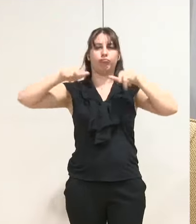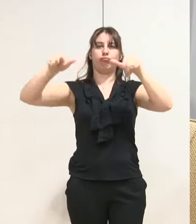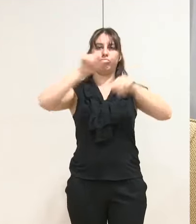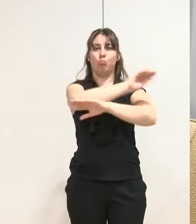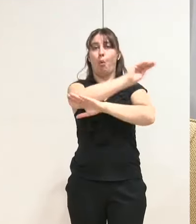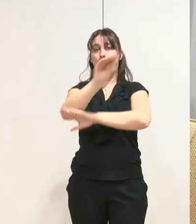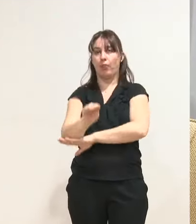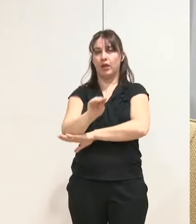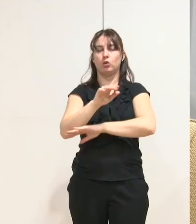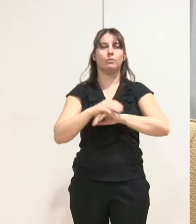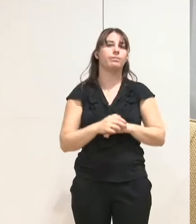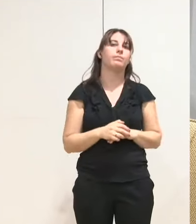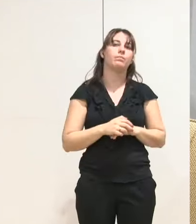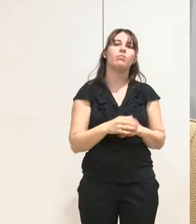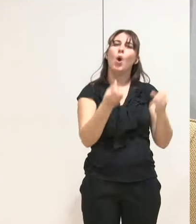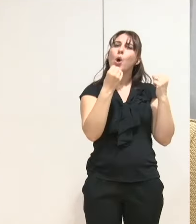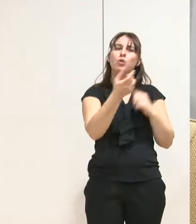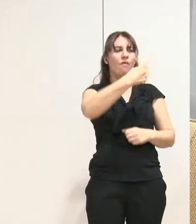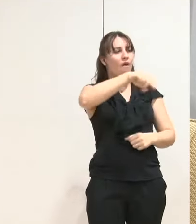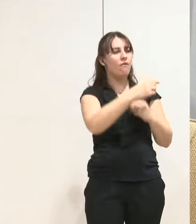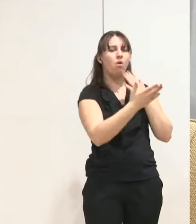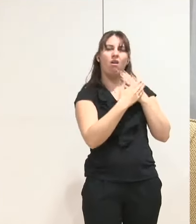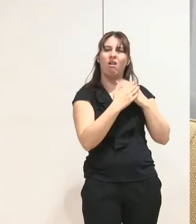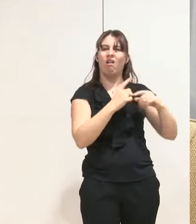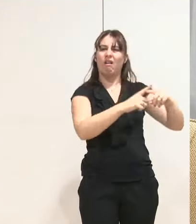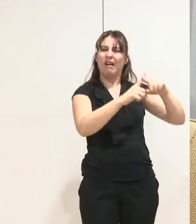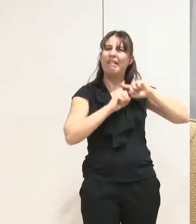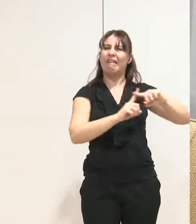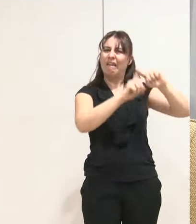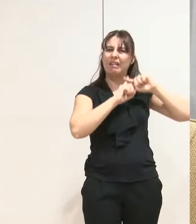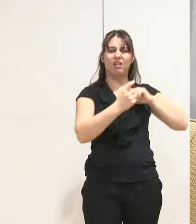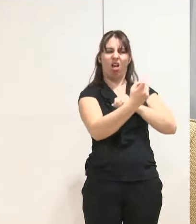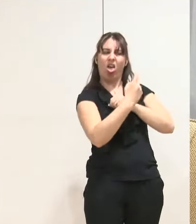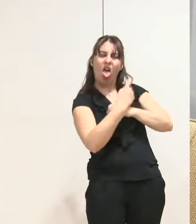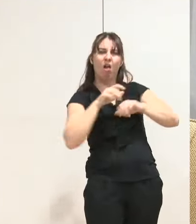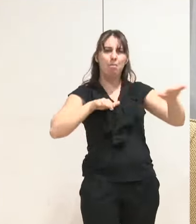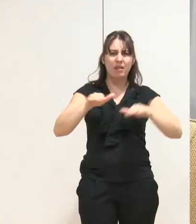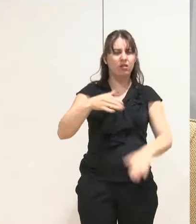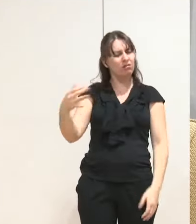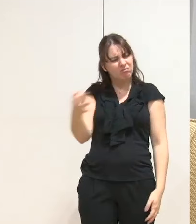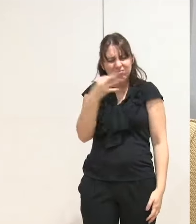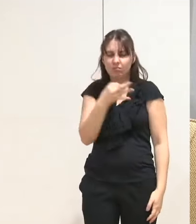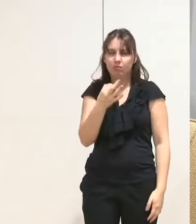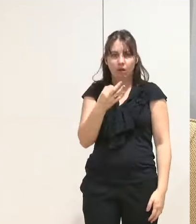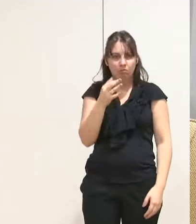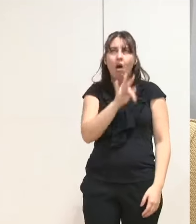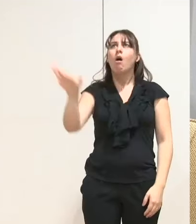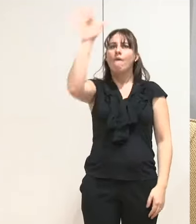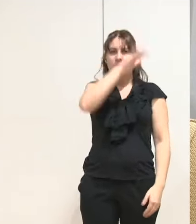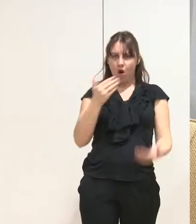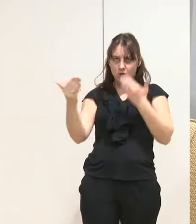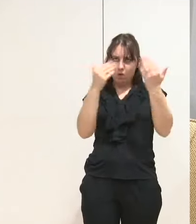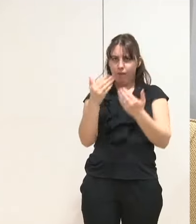d'ailleurs vous semblez souvent critiquer C cette méthode même systématiquement il y a des villes où la